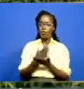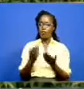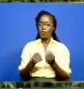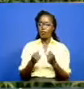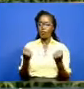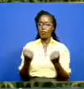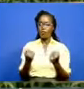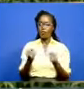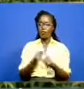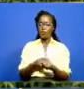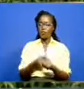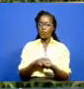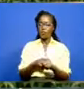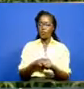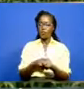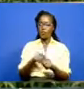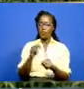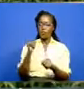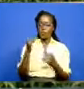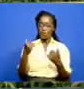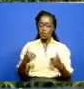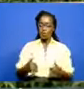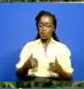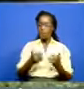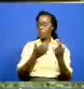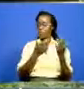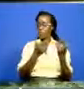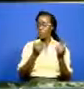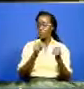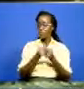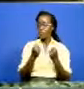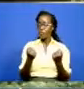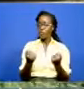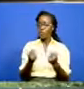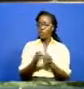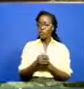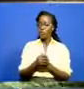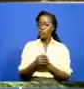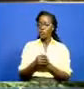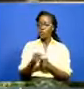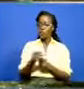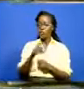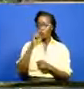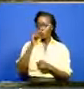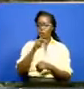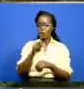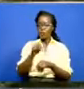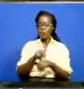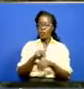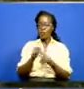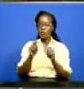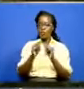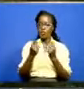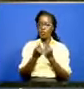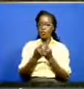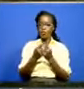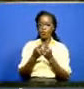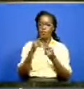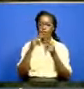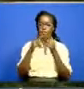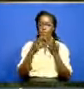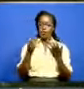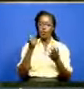kwenye wakati ambao hakuna mtu alikuwa anatarajia kwamba linaweza kutokea. The Tanzania national team was in a sad state at their hotel in